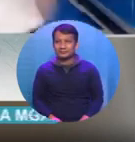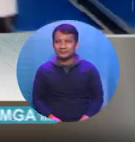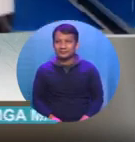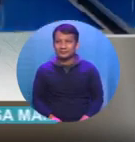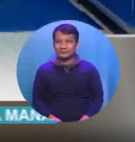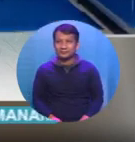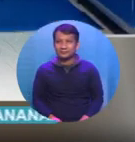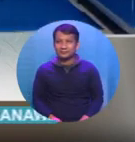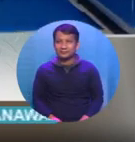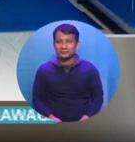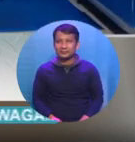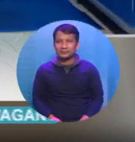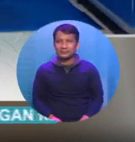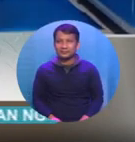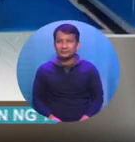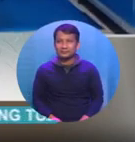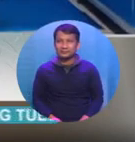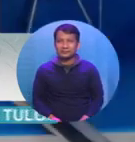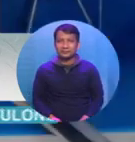Okay.